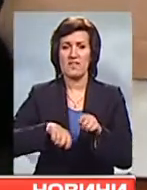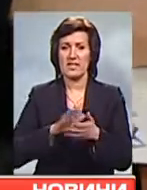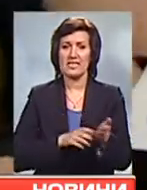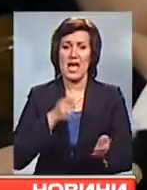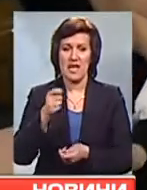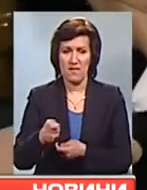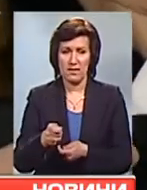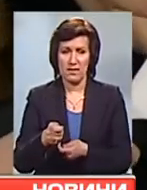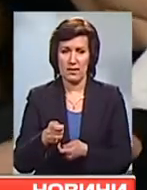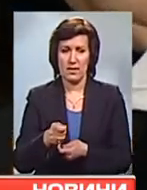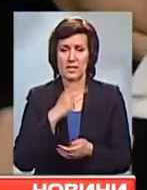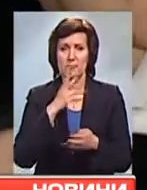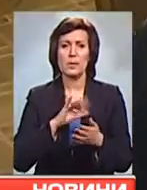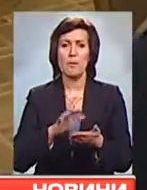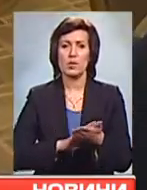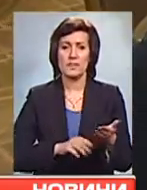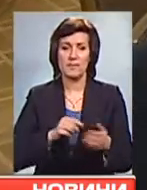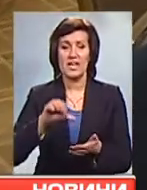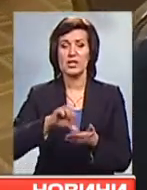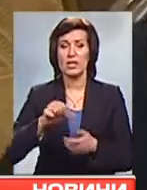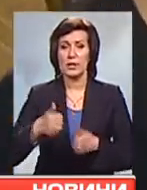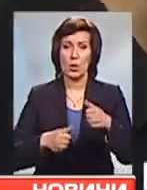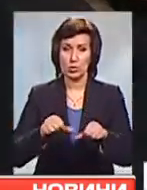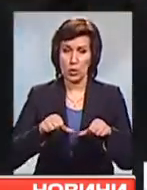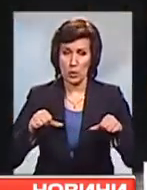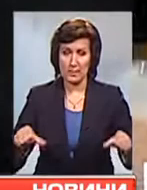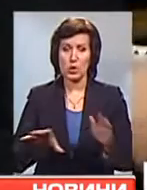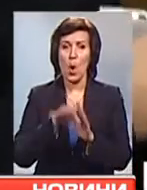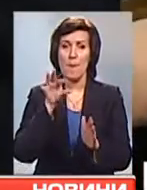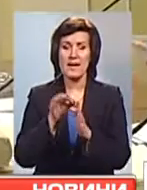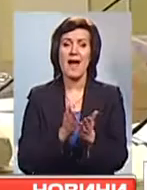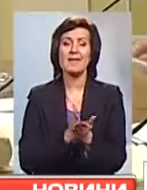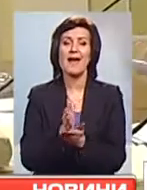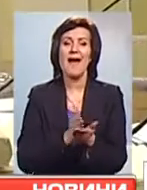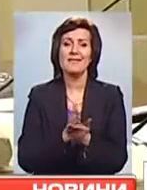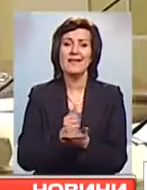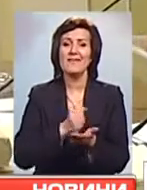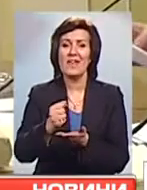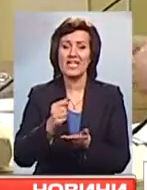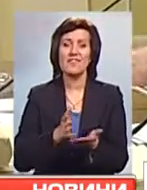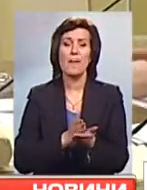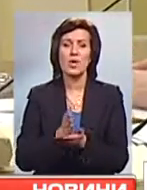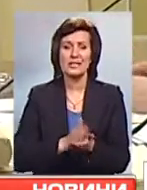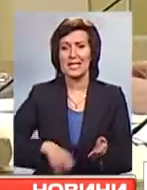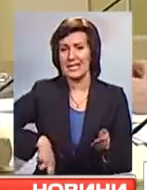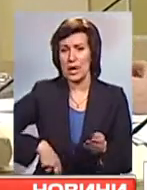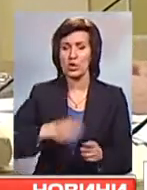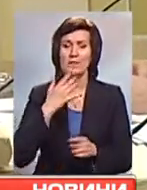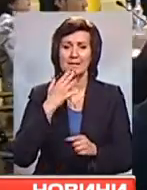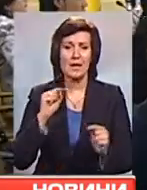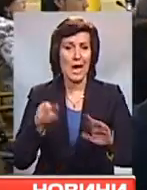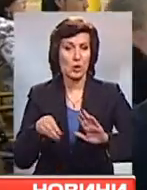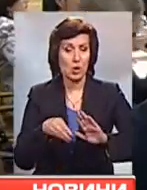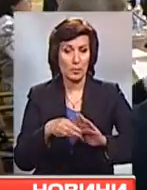дивлюся по заяві. Члени конкурсної комісії з обрання кандидатів на посаду директора Національного антикорупційного бюро